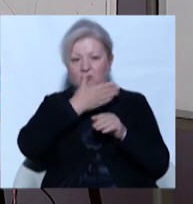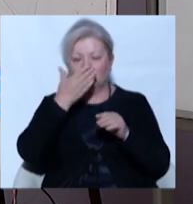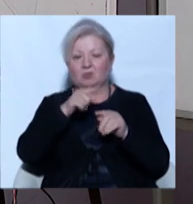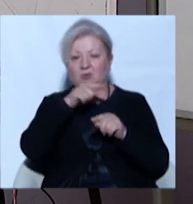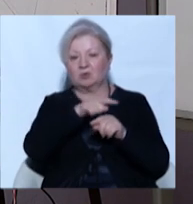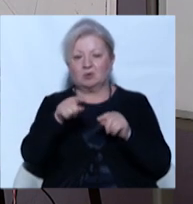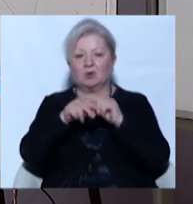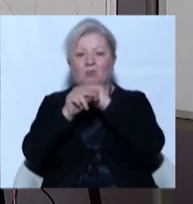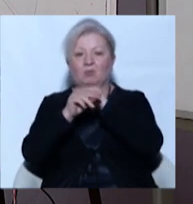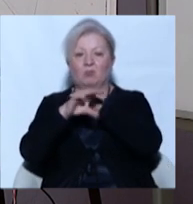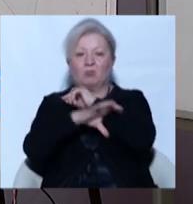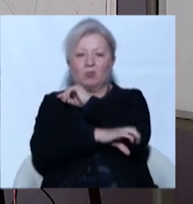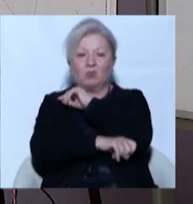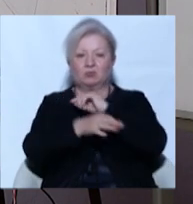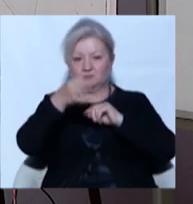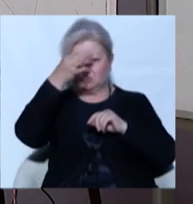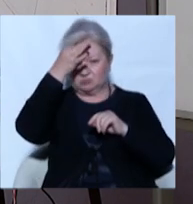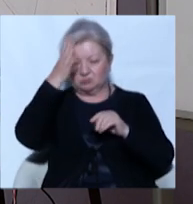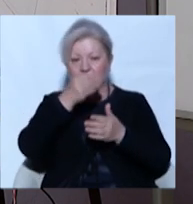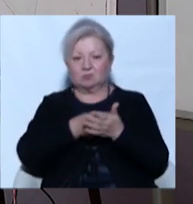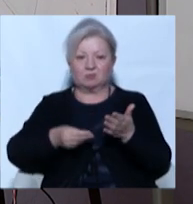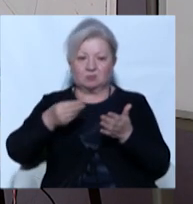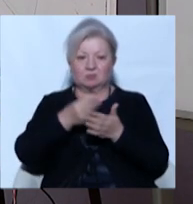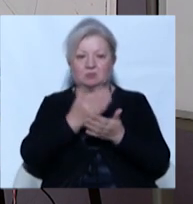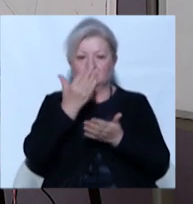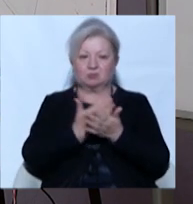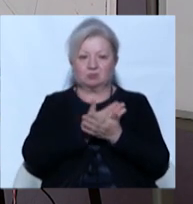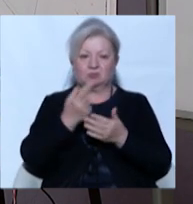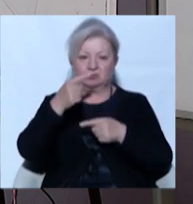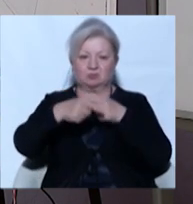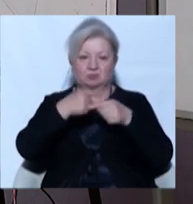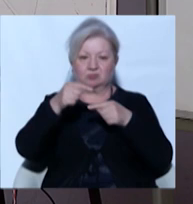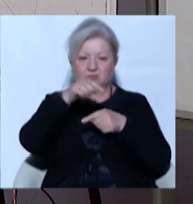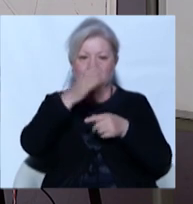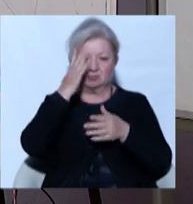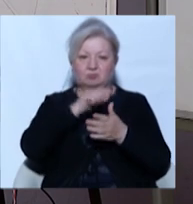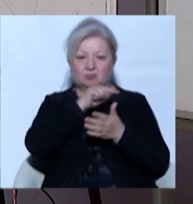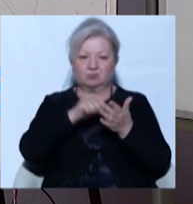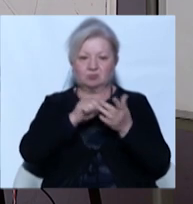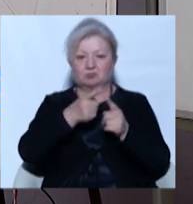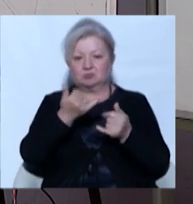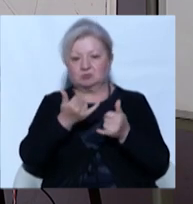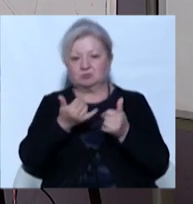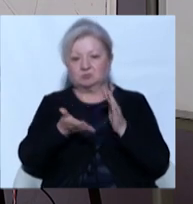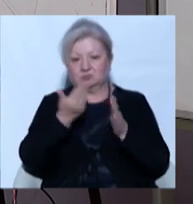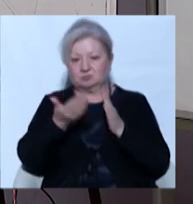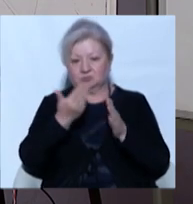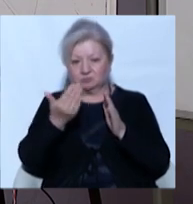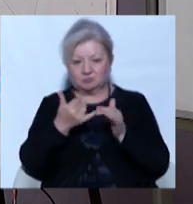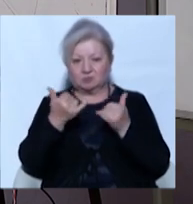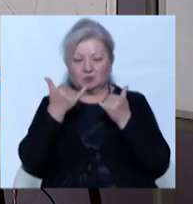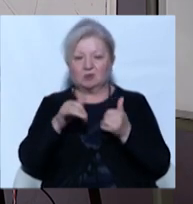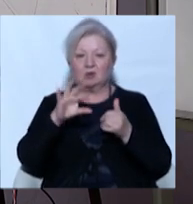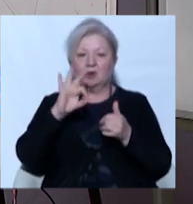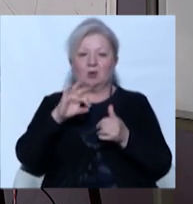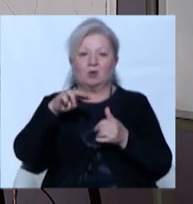ბოლოში შევავსებ და ხელახლა დაუბრუნდებით იმ საკითხებს, რომელსაც გამოტოვებთ. ახლა ვისაუბროთ